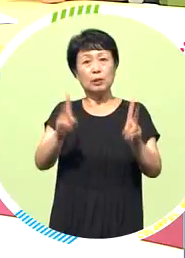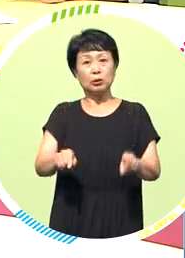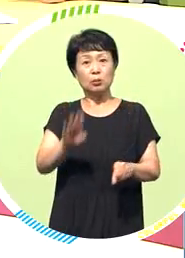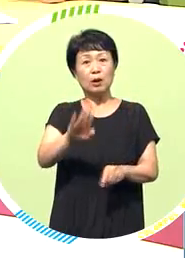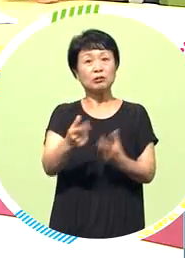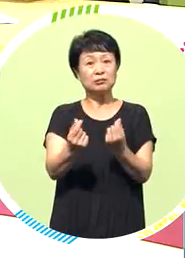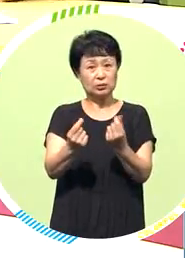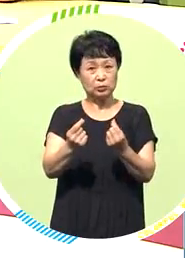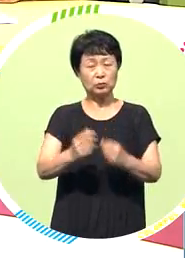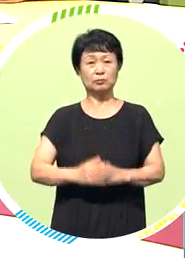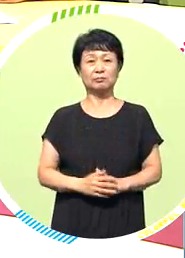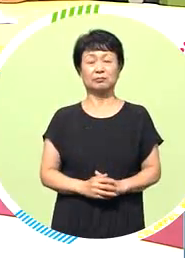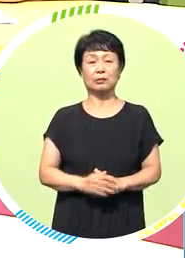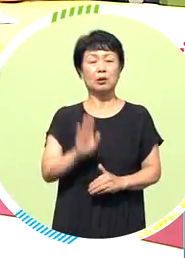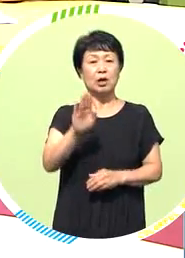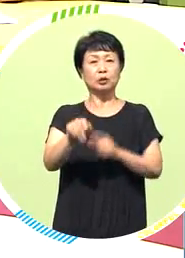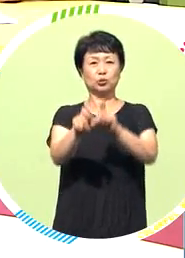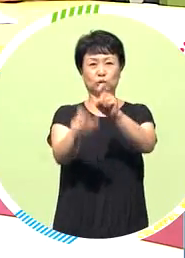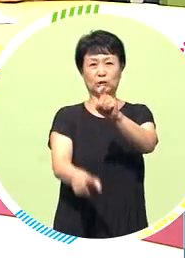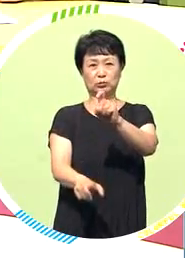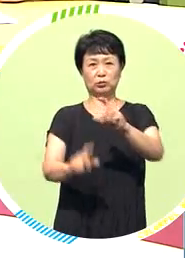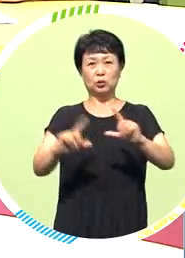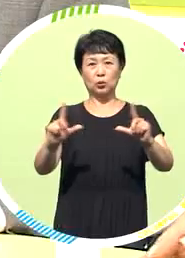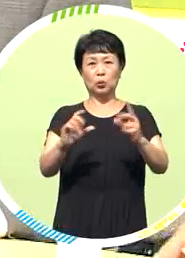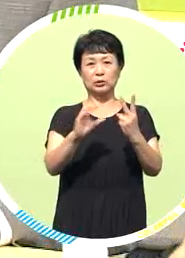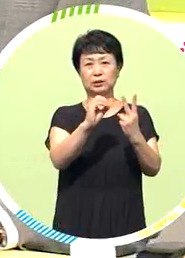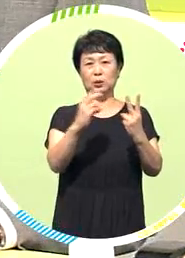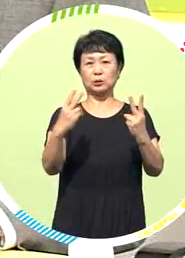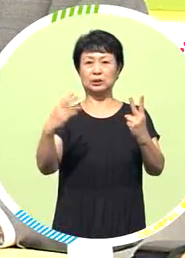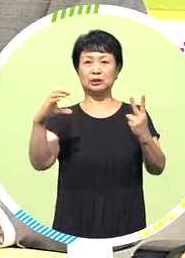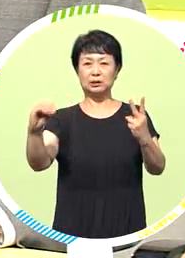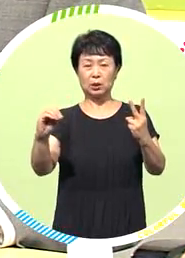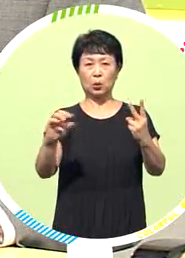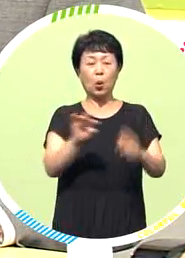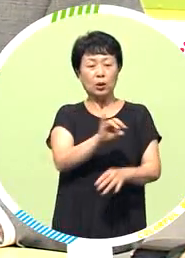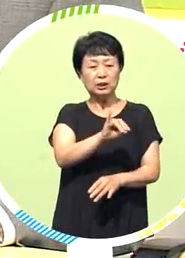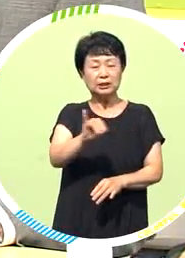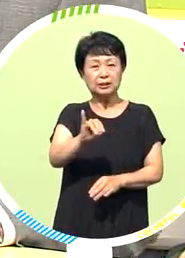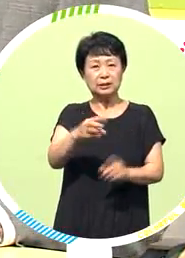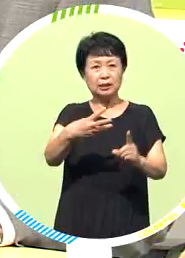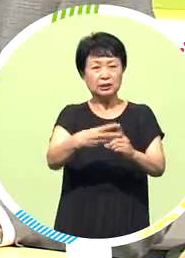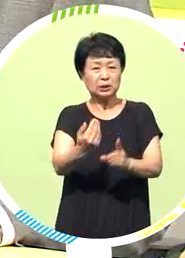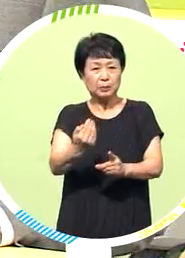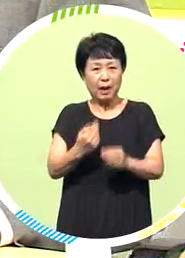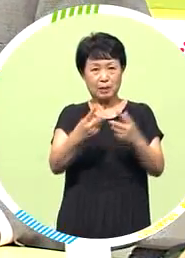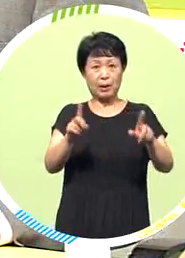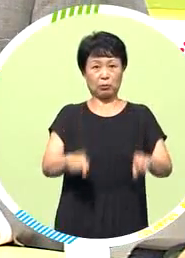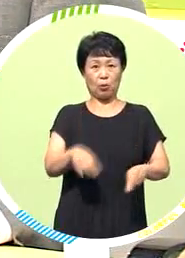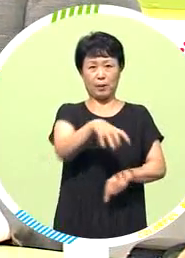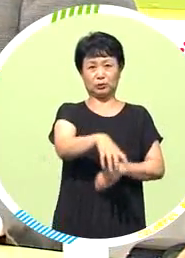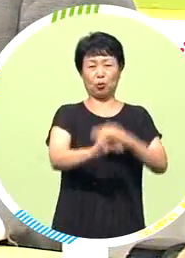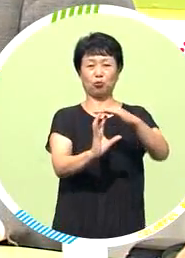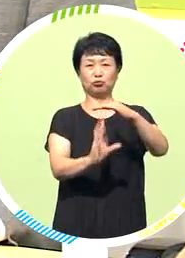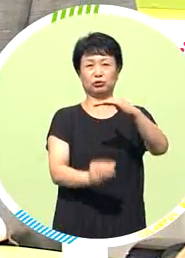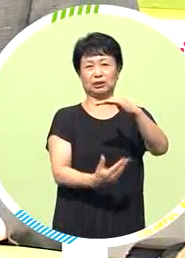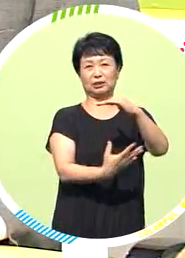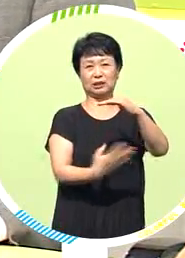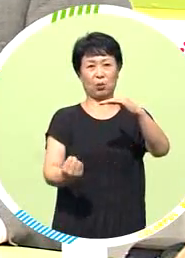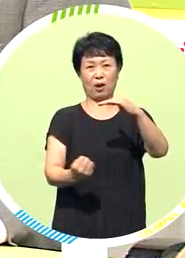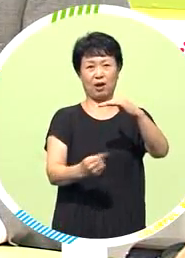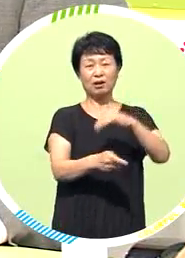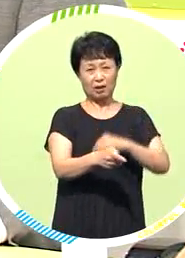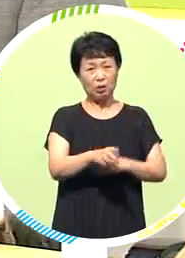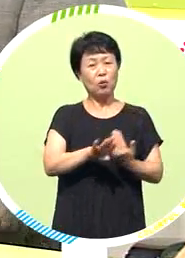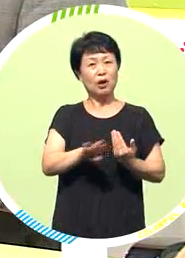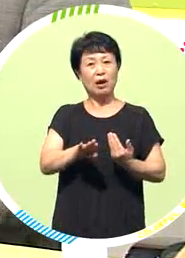そうですね。結構 そうですね、あの10月にはね、東京2020大会のね、1000日前イベント、これ藤沢市内でね開催します。それ